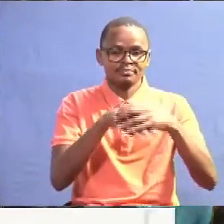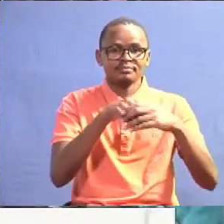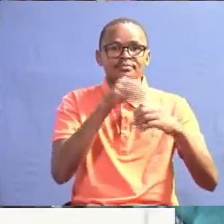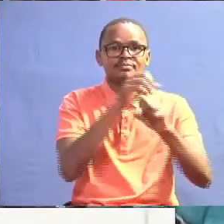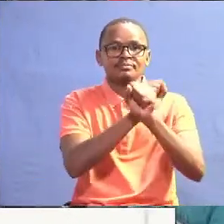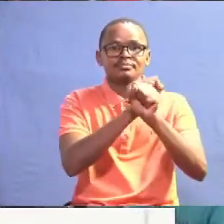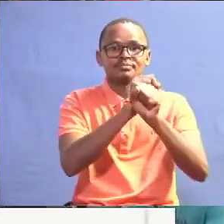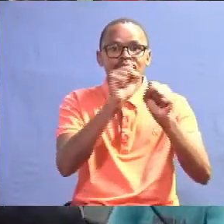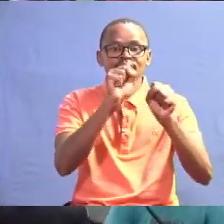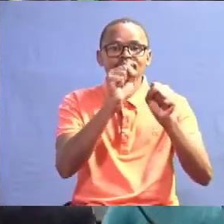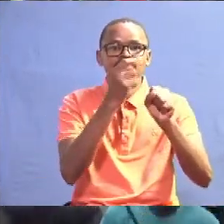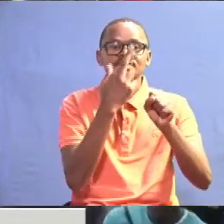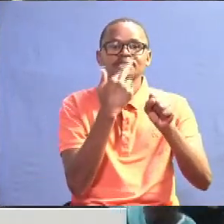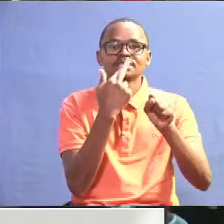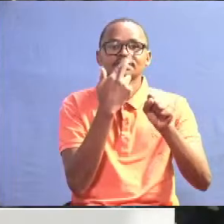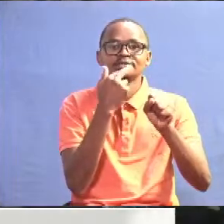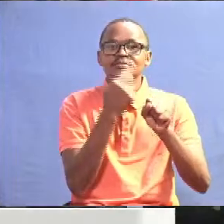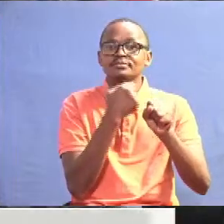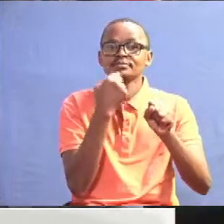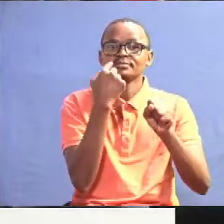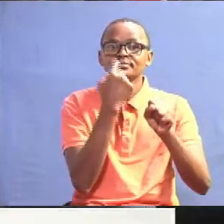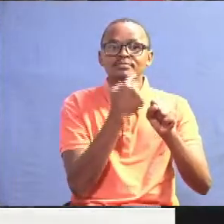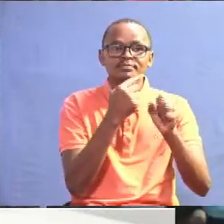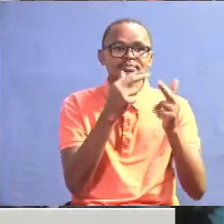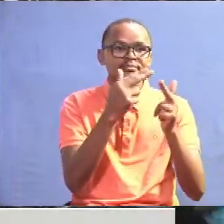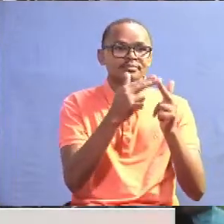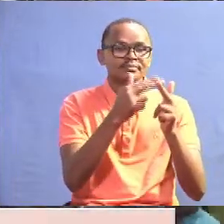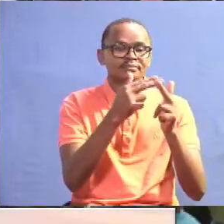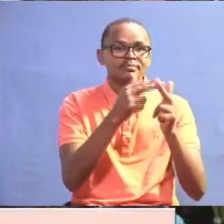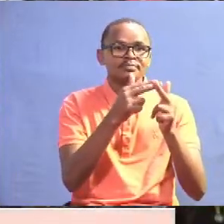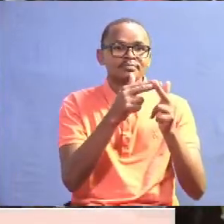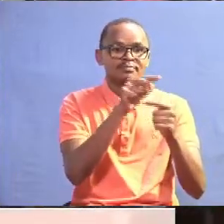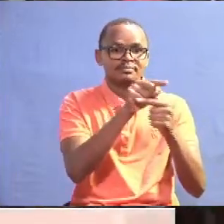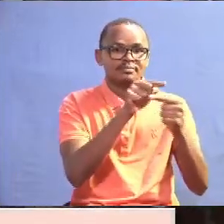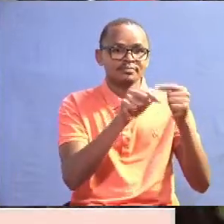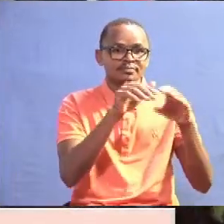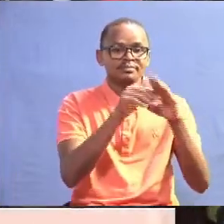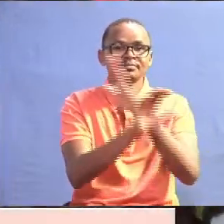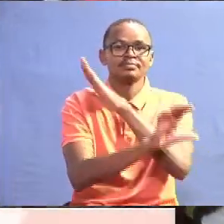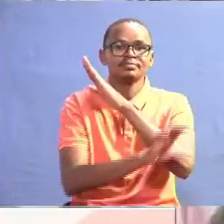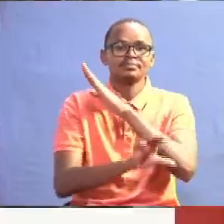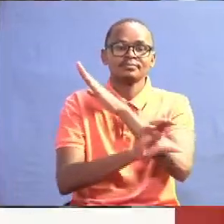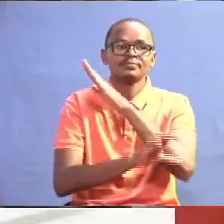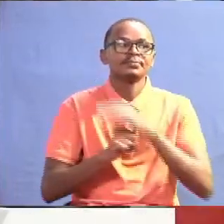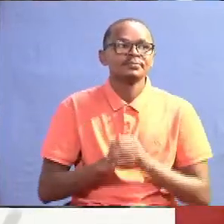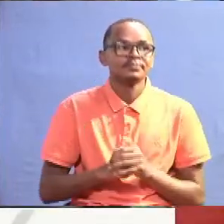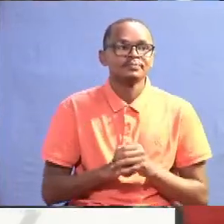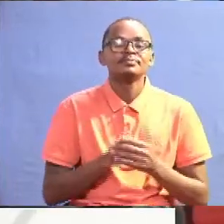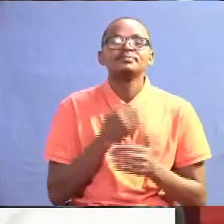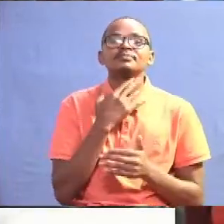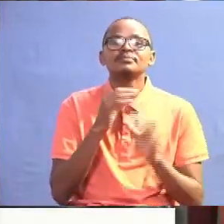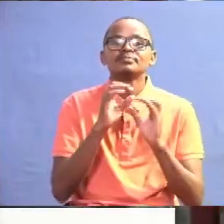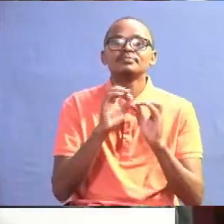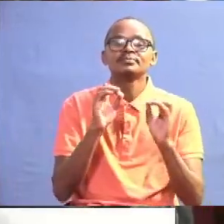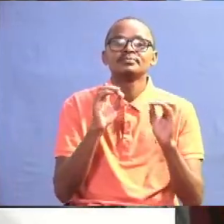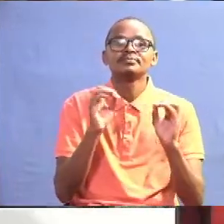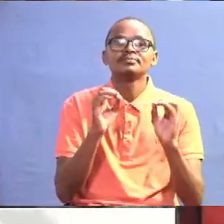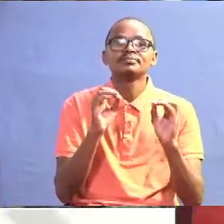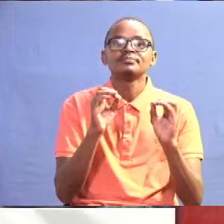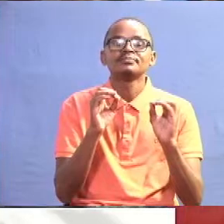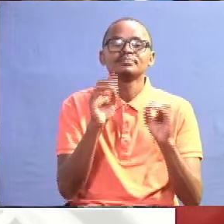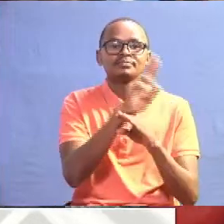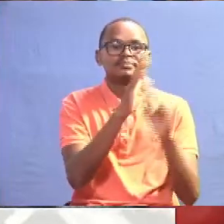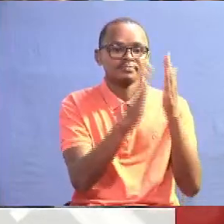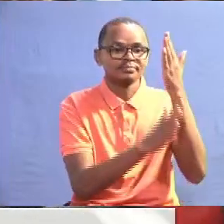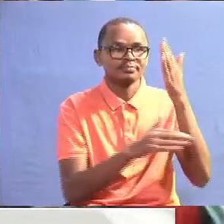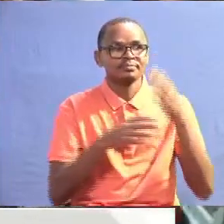President Rigathi Gachagua, who was labeled as an ambassador of division in the country. Hatutaki tupotoshwe na